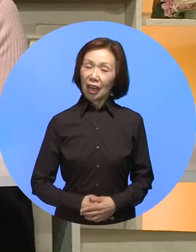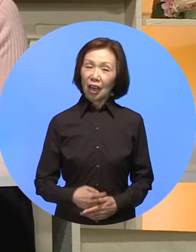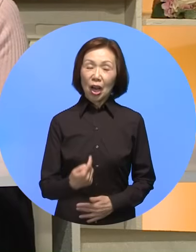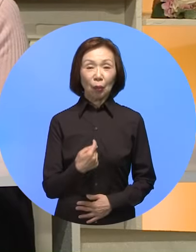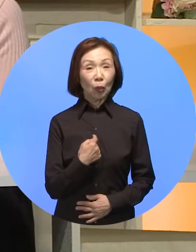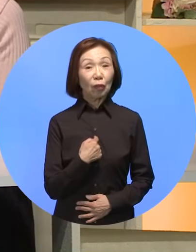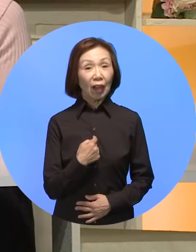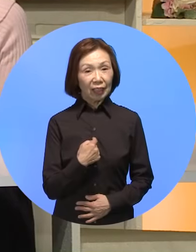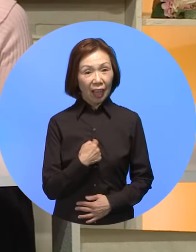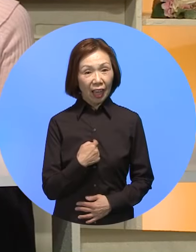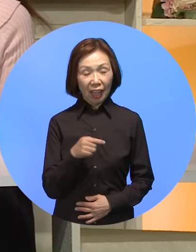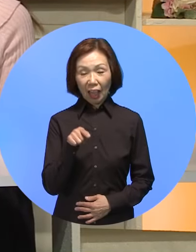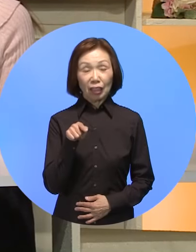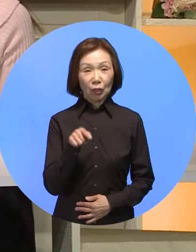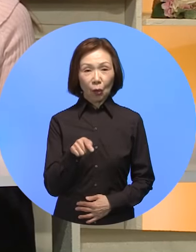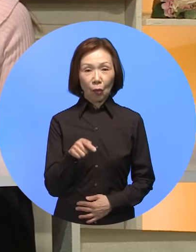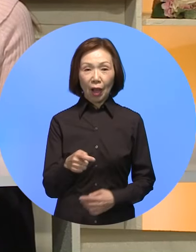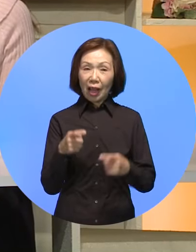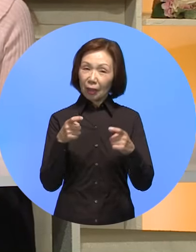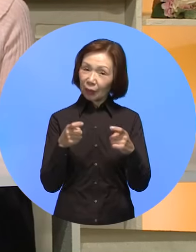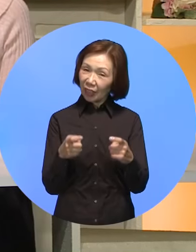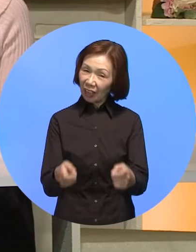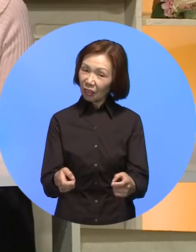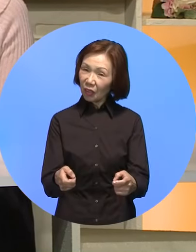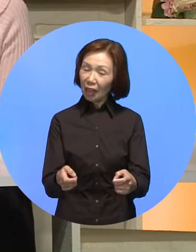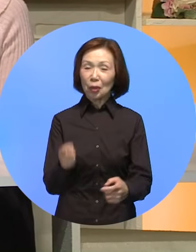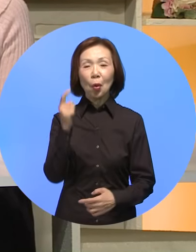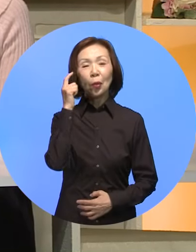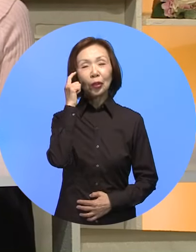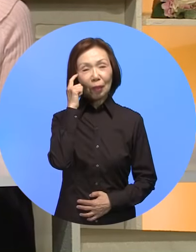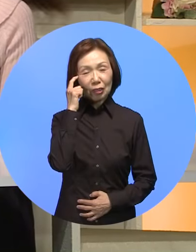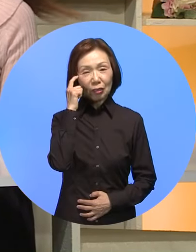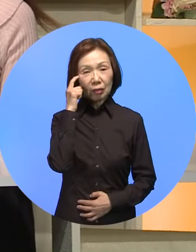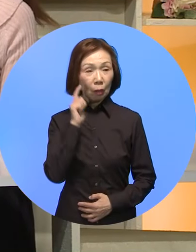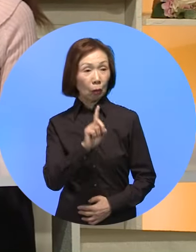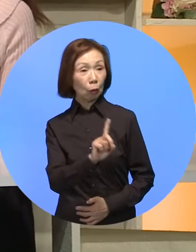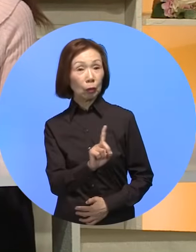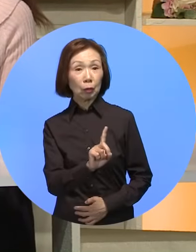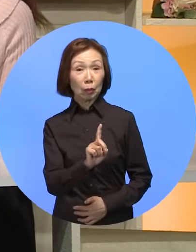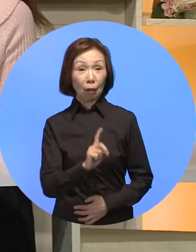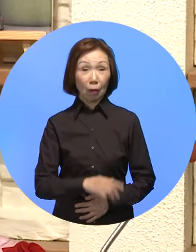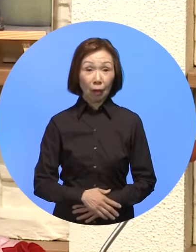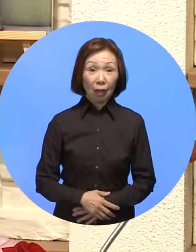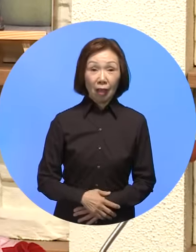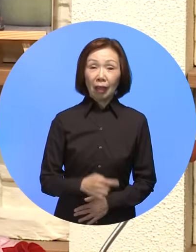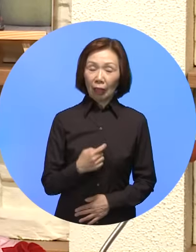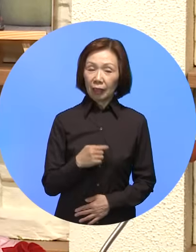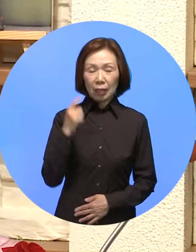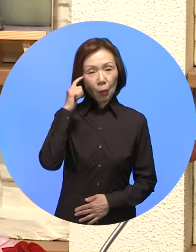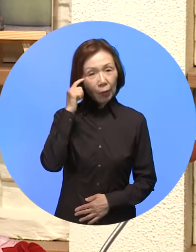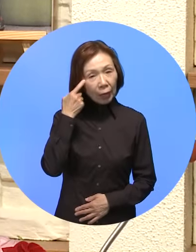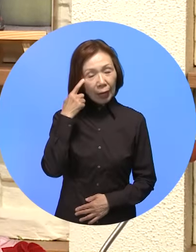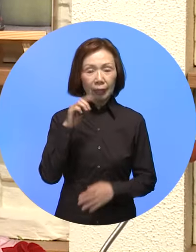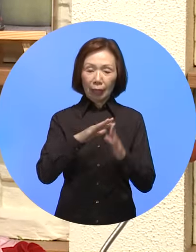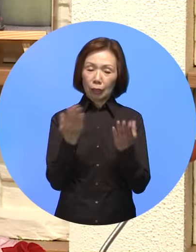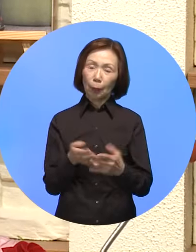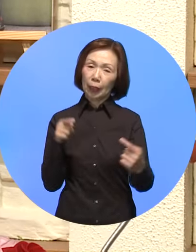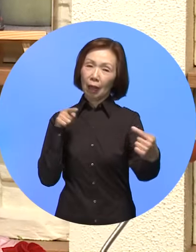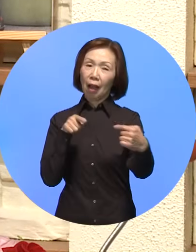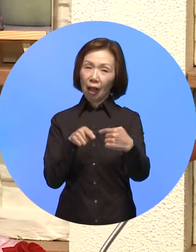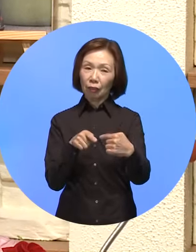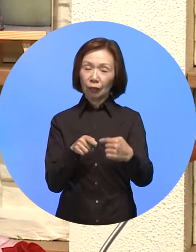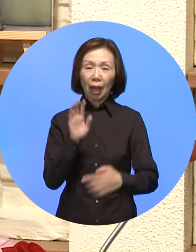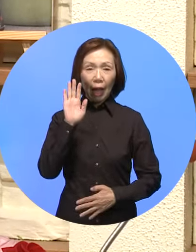8僕はねあれはの空区湊だったんじゃないかなと思うんですよいやそう考えたらながすべてがつじつま合うんでね